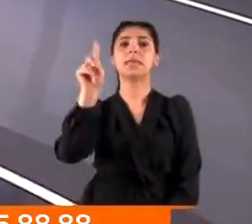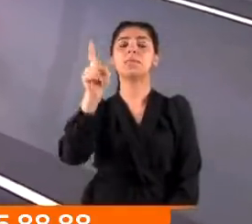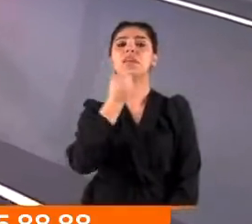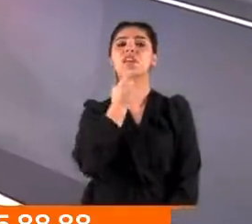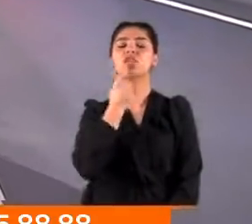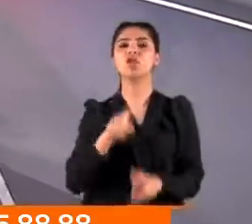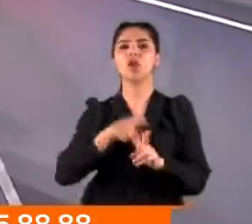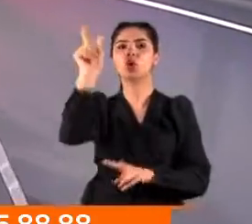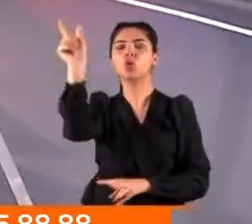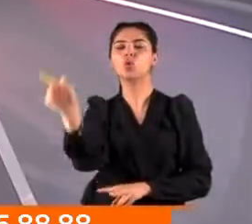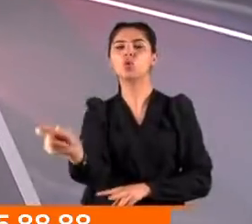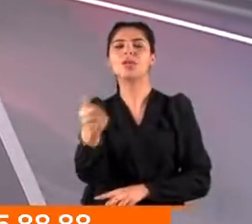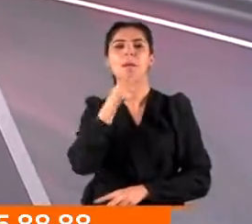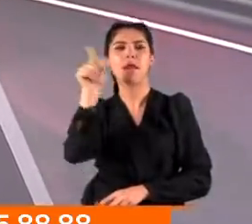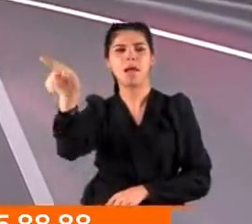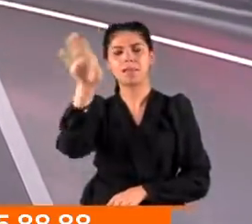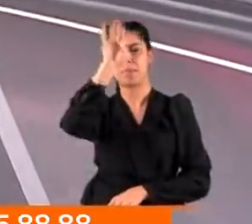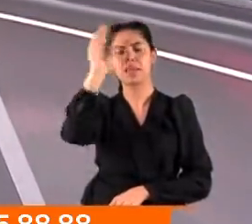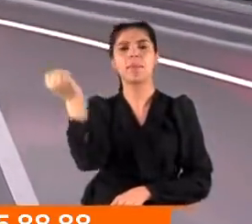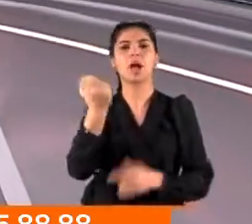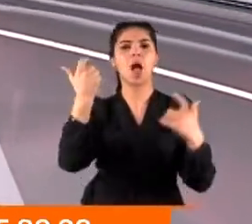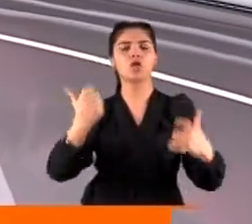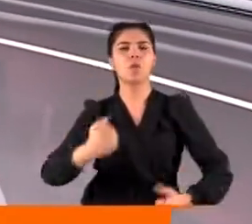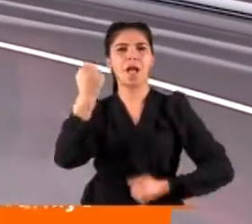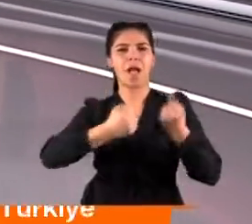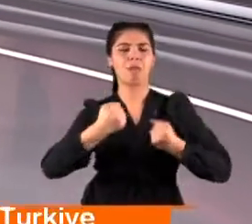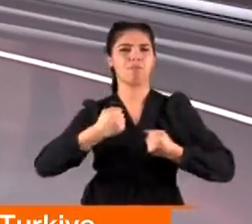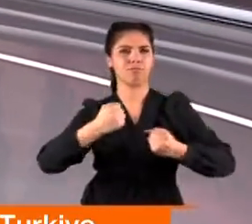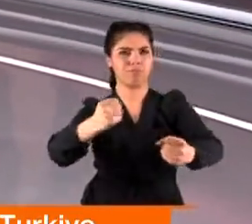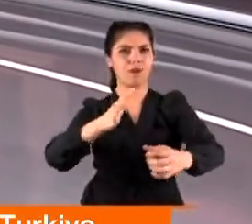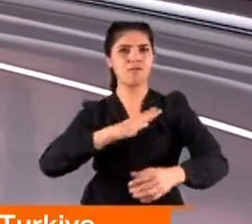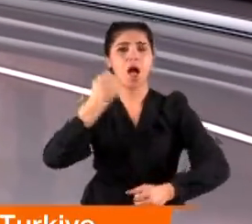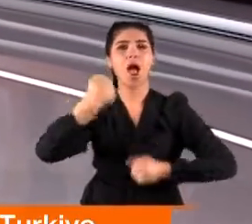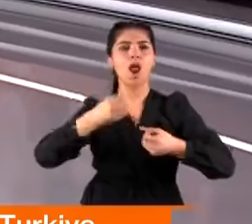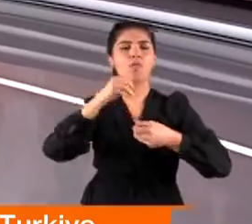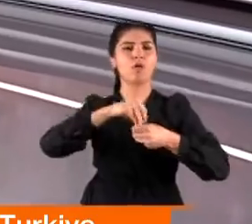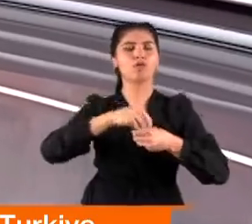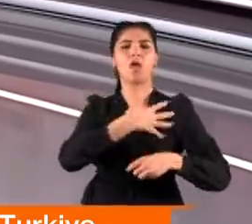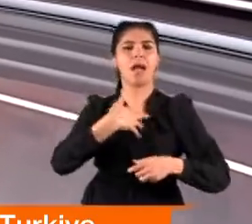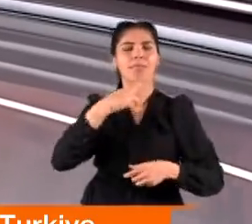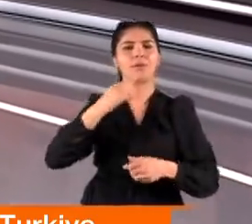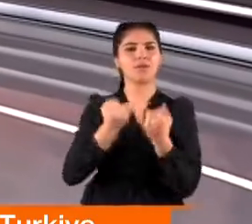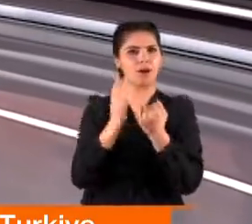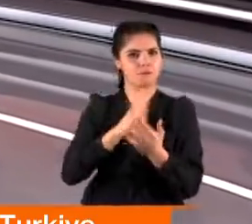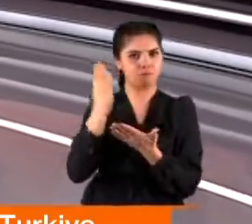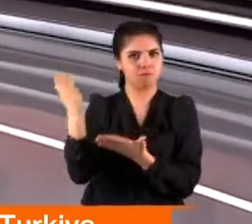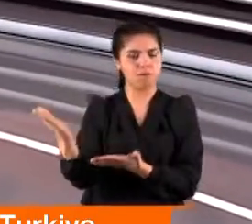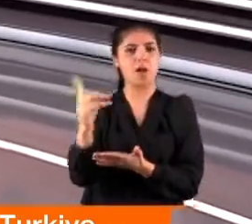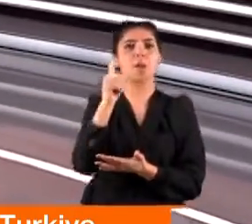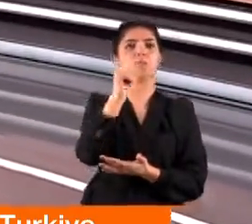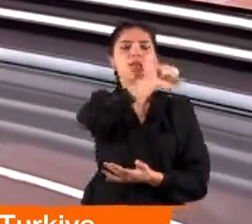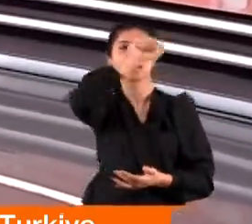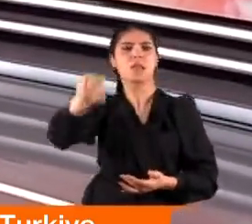21 yaşındaki Yunus Emre Duman, İstanbul Gazi Osman Paşa'da aracıyla ilerliyordu. Otomobilde annesi ve kız kardeşi de vardı. Bir anda yanına